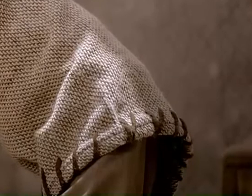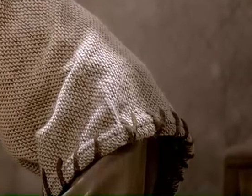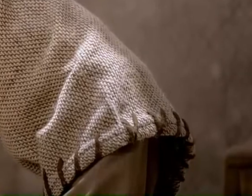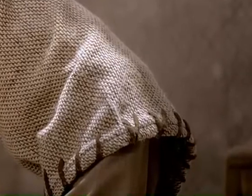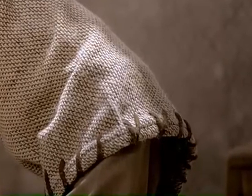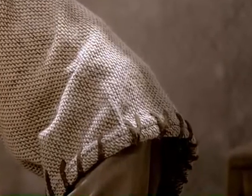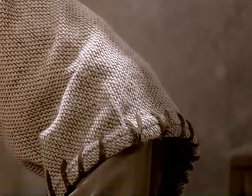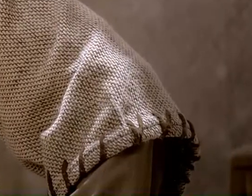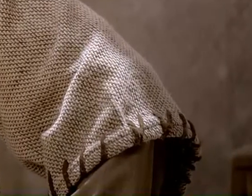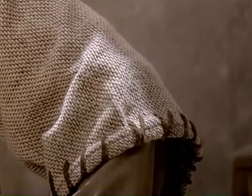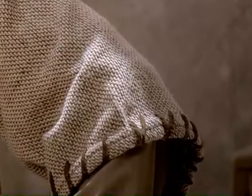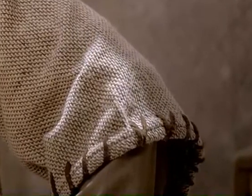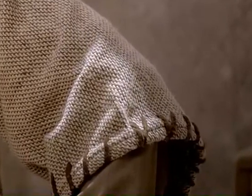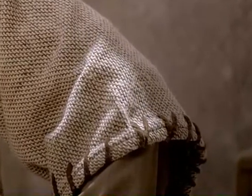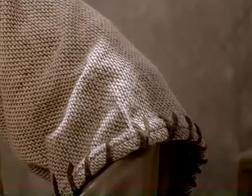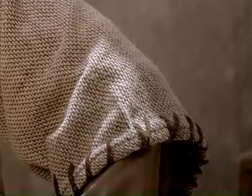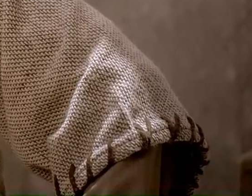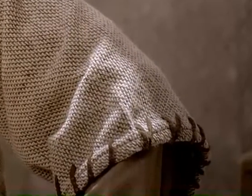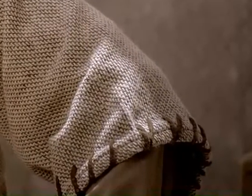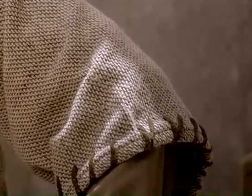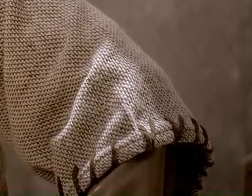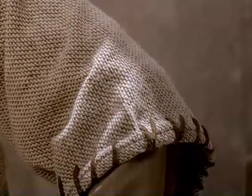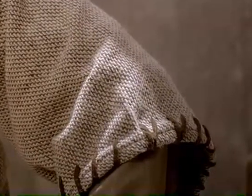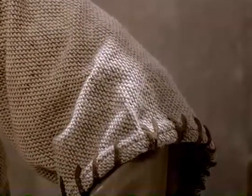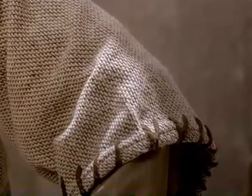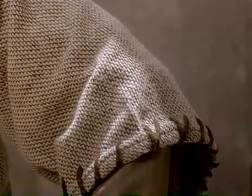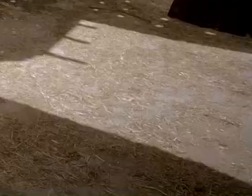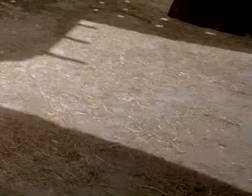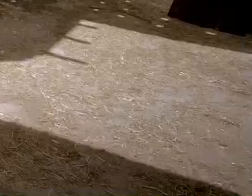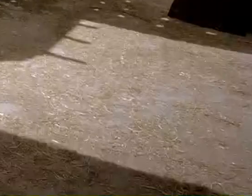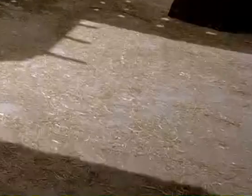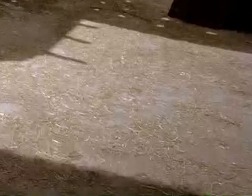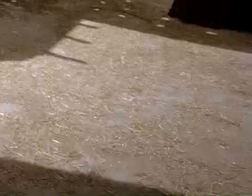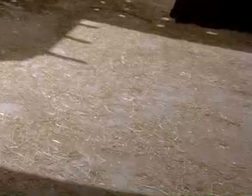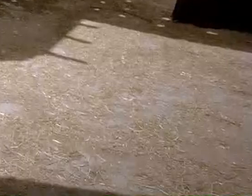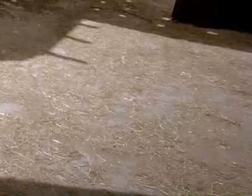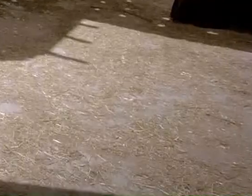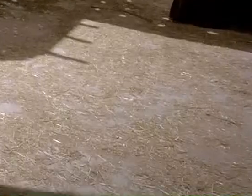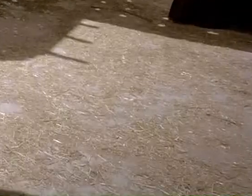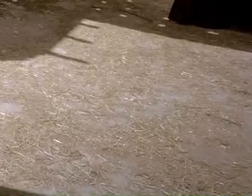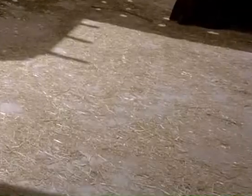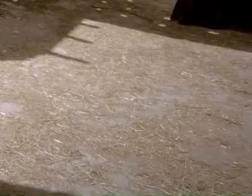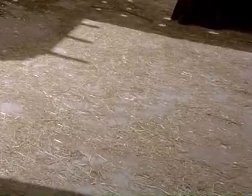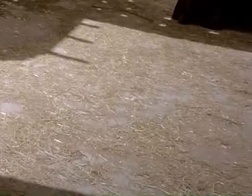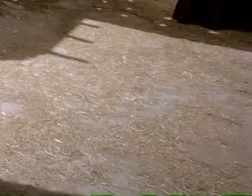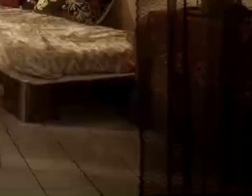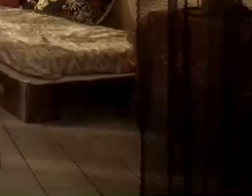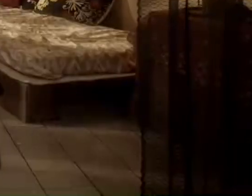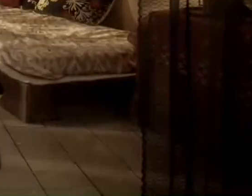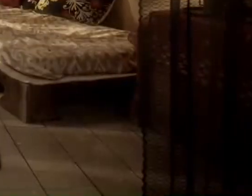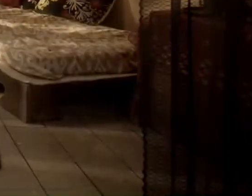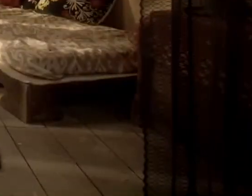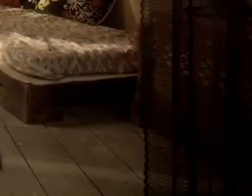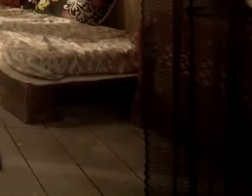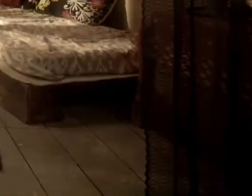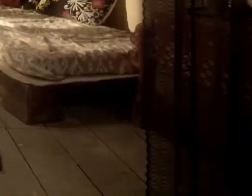Yunus aklından geçen düşüncelerin eşliğinde elini bacağına yaslamış öylece yere bakıyor. Mikel muayenehanede masanın